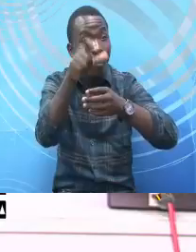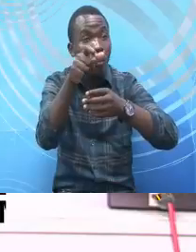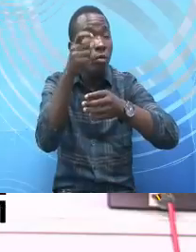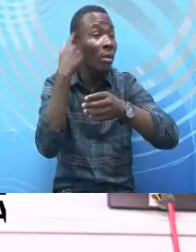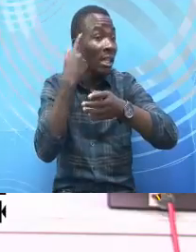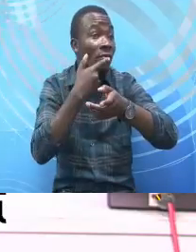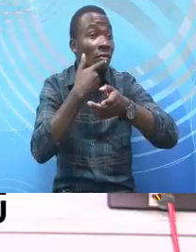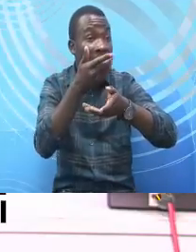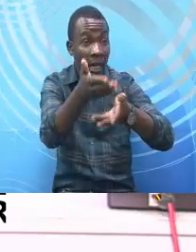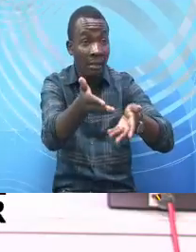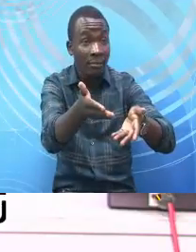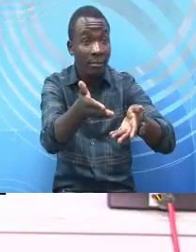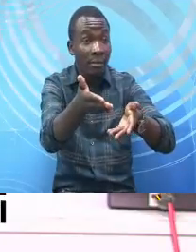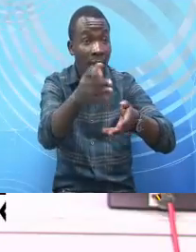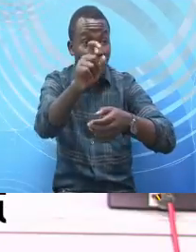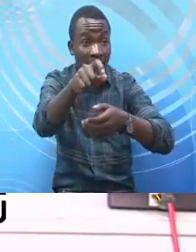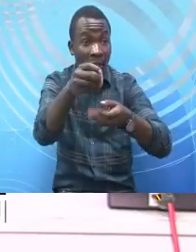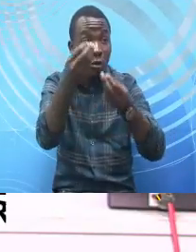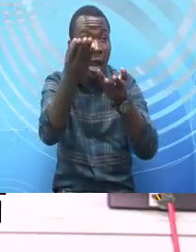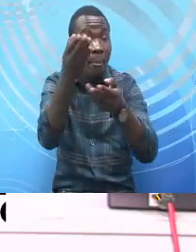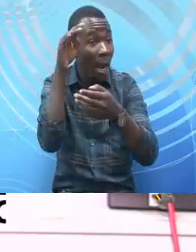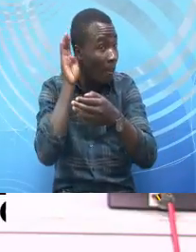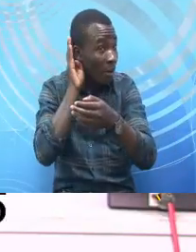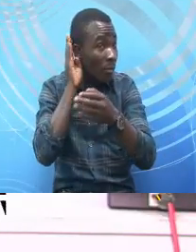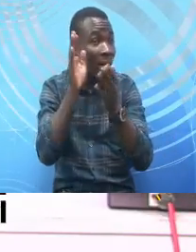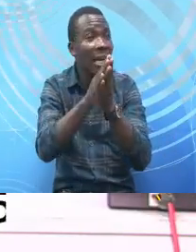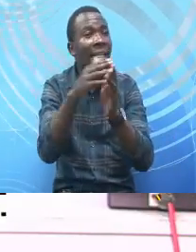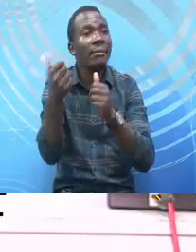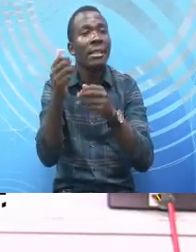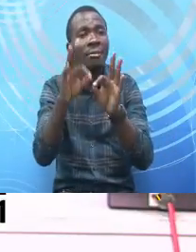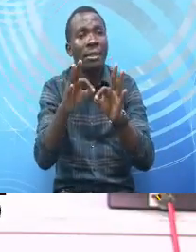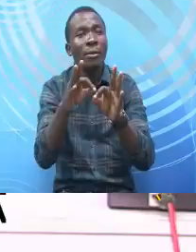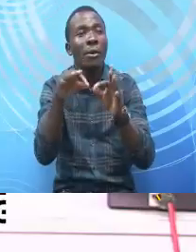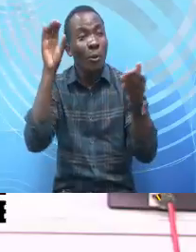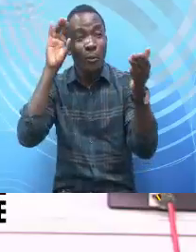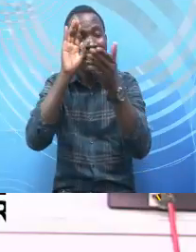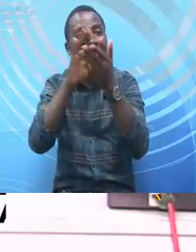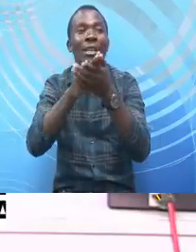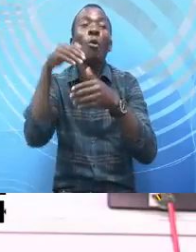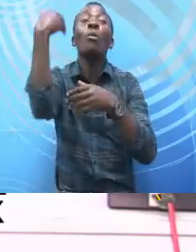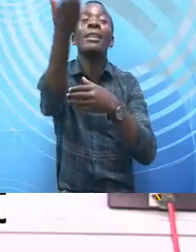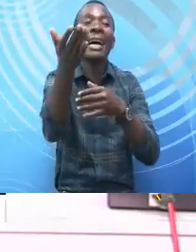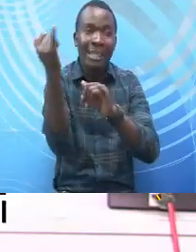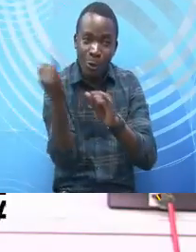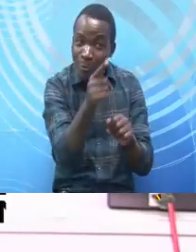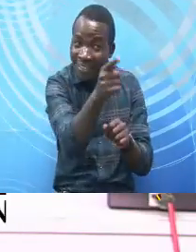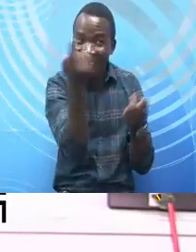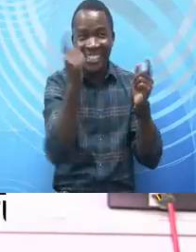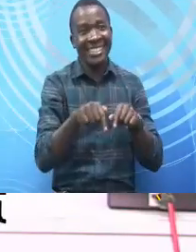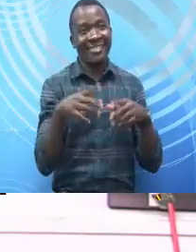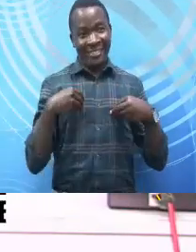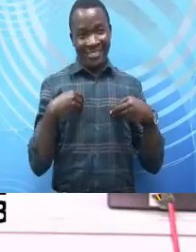kutumva ahari kandi akeneye guhabwa amakuru ndetse n'ibindi twizere ko ubutandi twongera gutumira mu kiganiro cyacu uzaza kandi